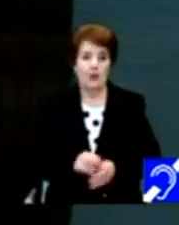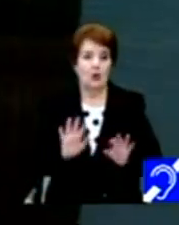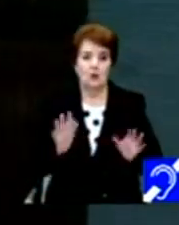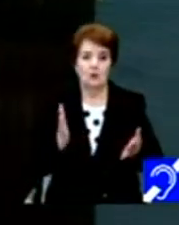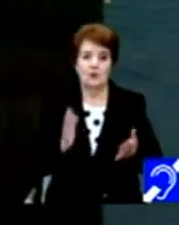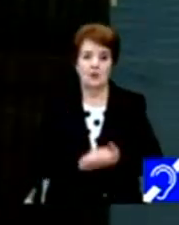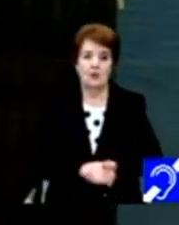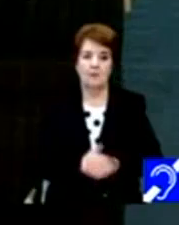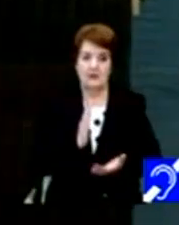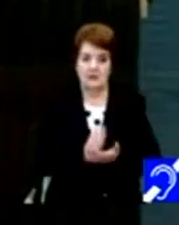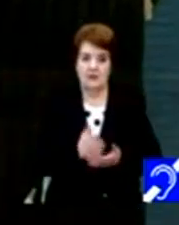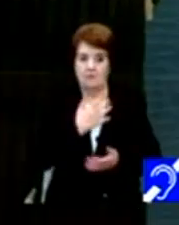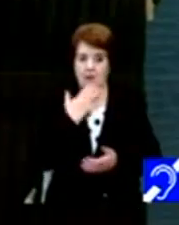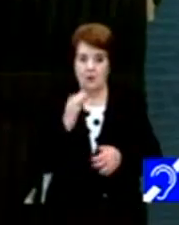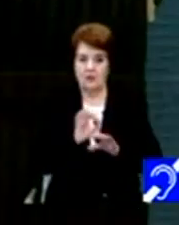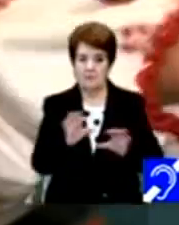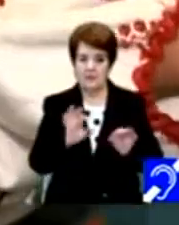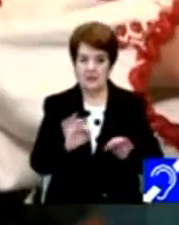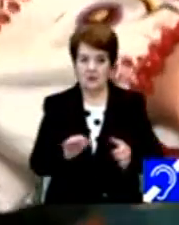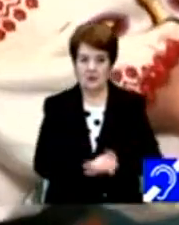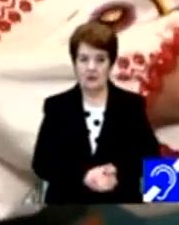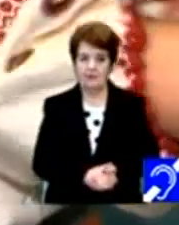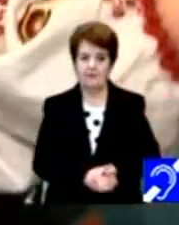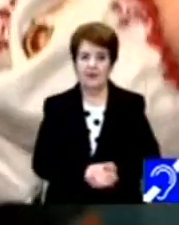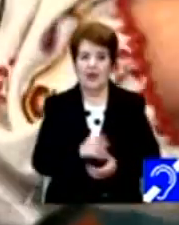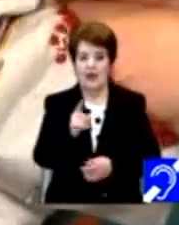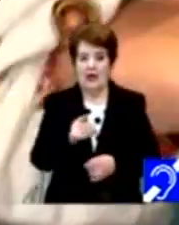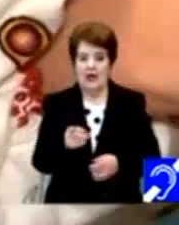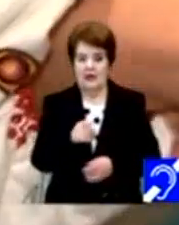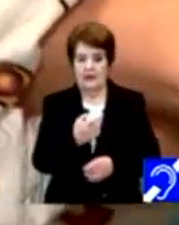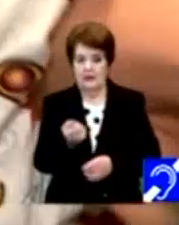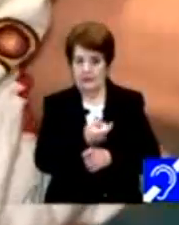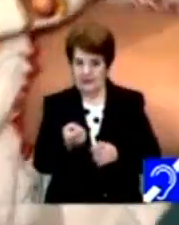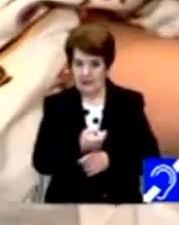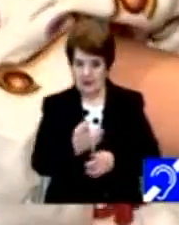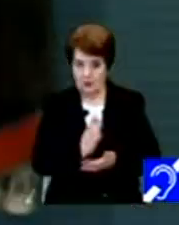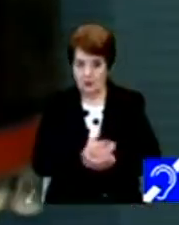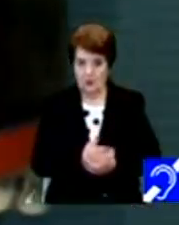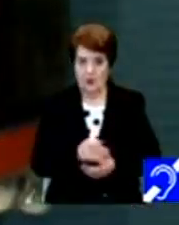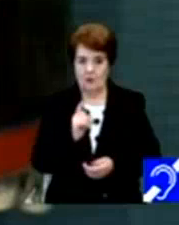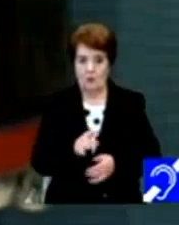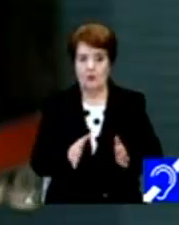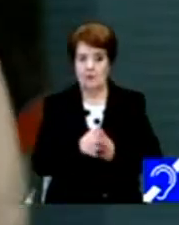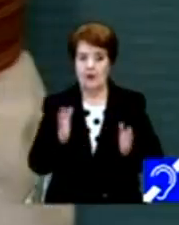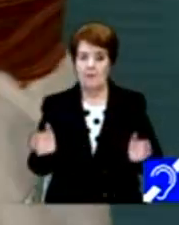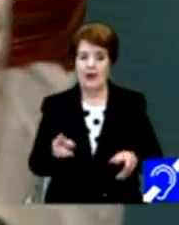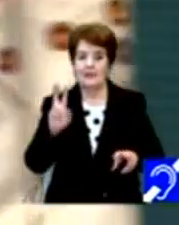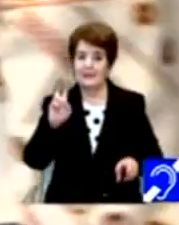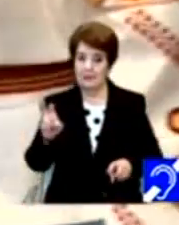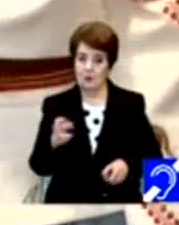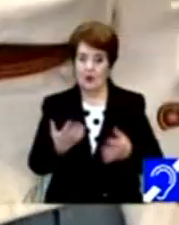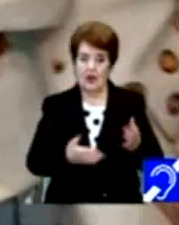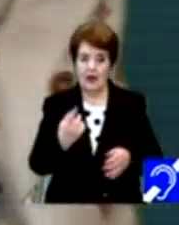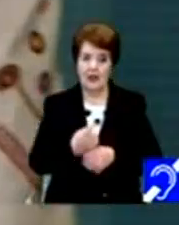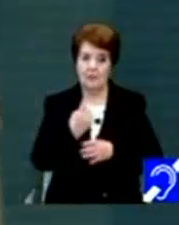întâmplătoare și reprezintă mai multe mesaje ascunse. Țesăturile au elemente care reprezintă un spectru mult mai larg de simboluri decât ar părea